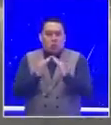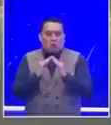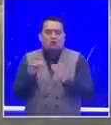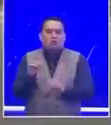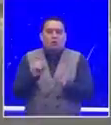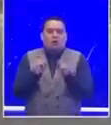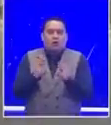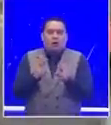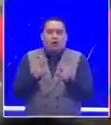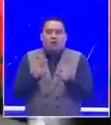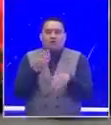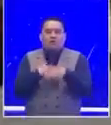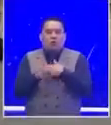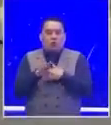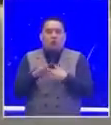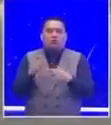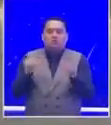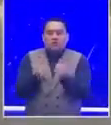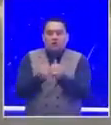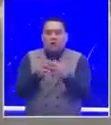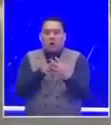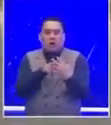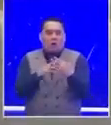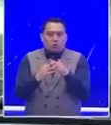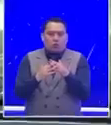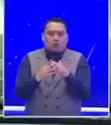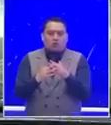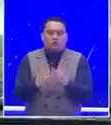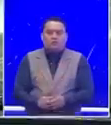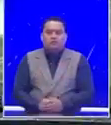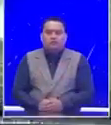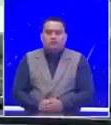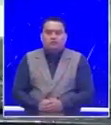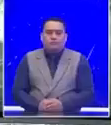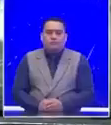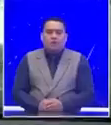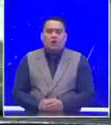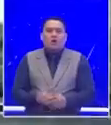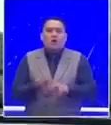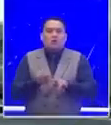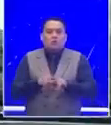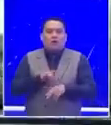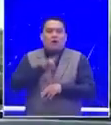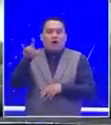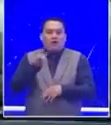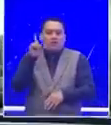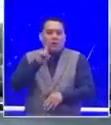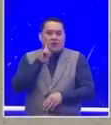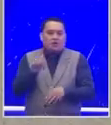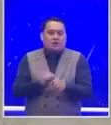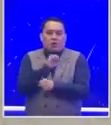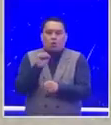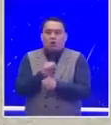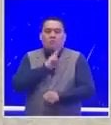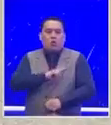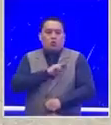мыслить, как бы незаметно посетить родственников в соседнем ауле. Впрочем, это теперь и не удастся. Кроме аэропортов, временно прекратили свою